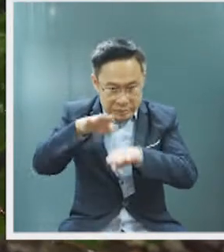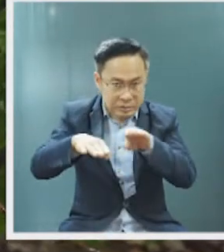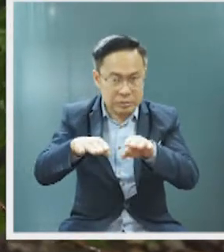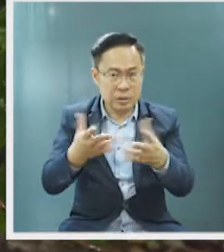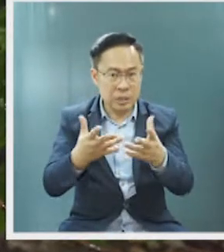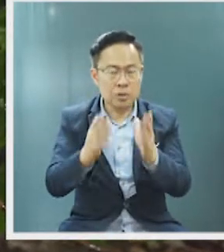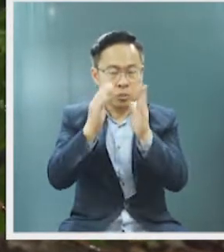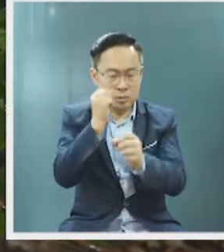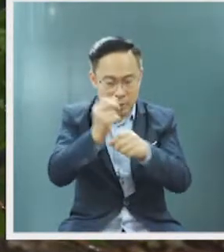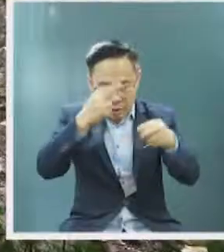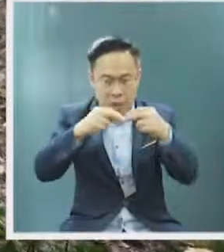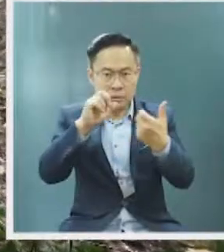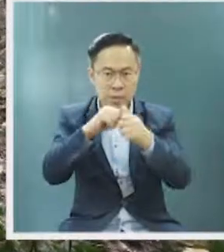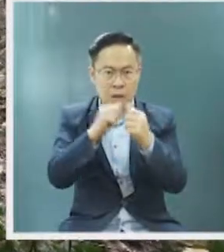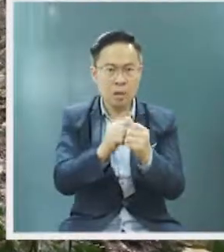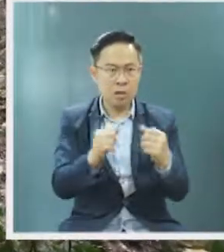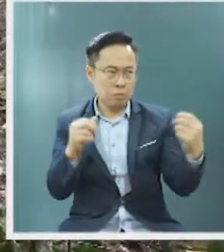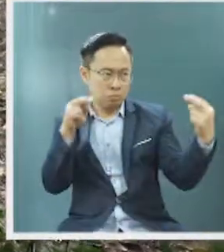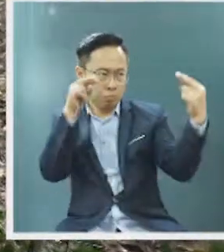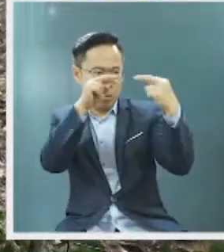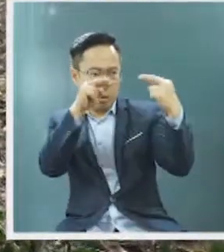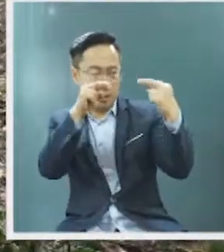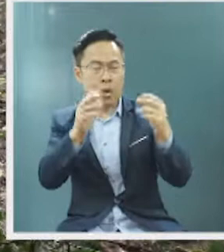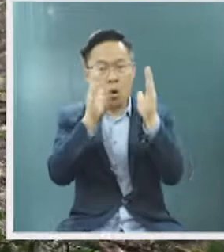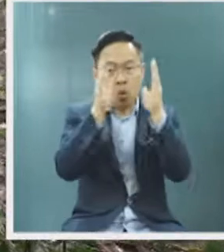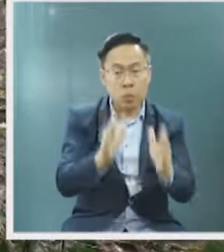ประชันชิดซึ่งอาจก่อให้เกิดอันตรายต่อเจ้าหน้า